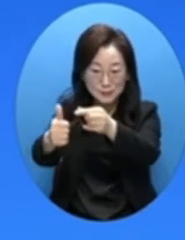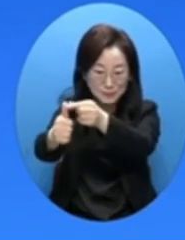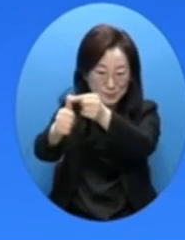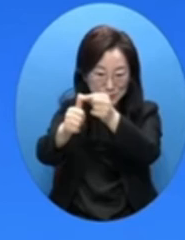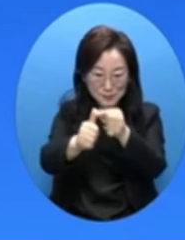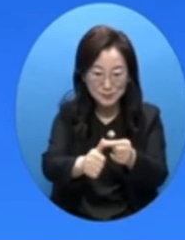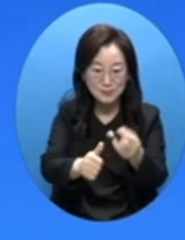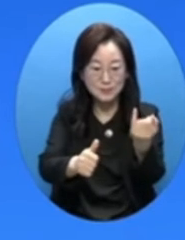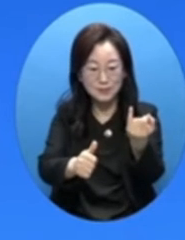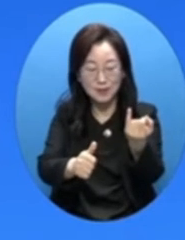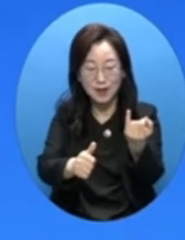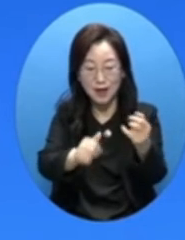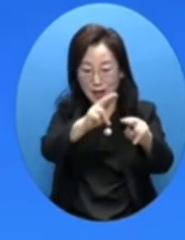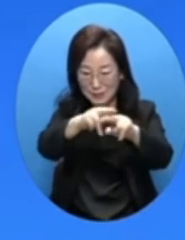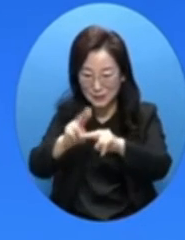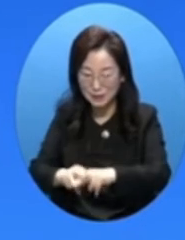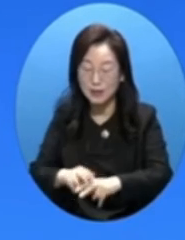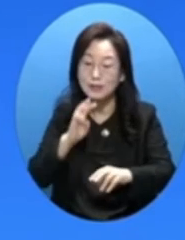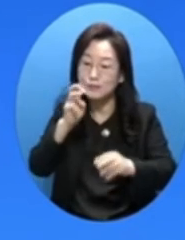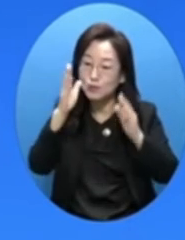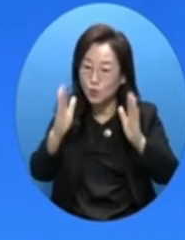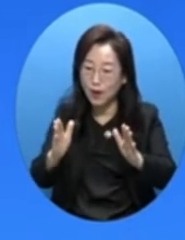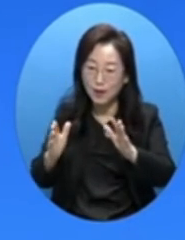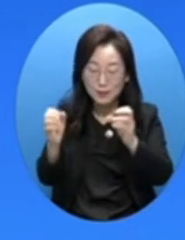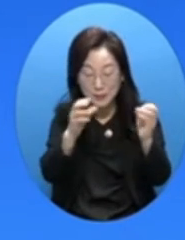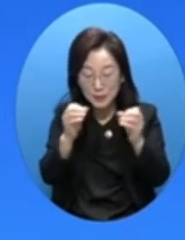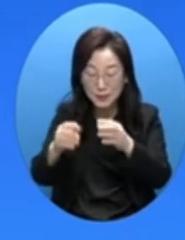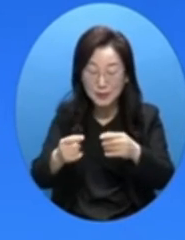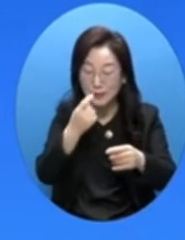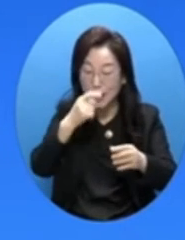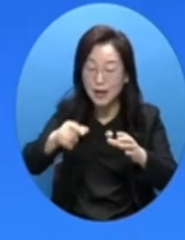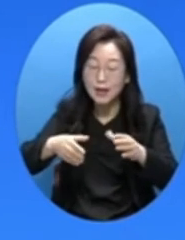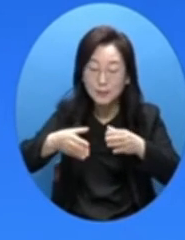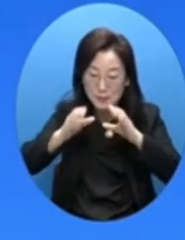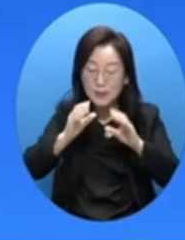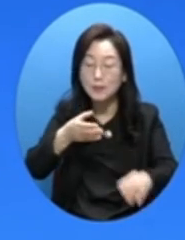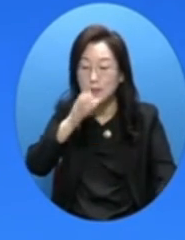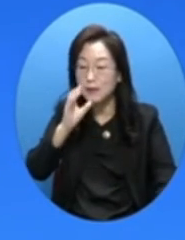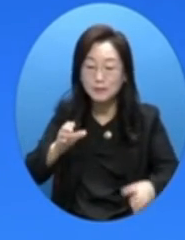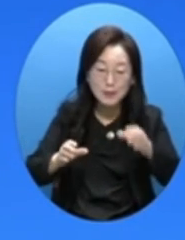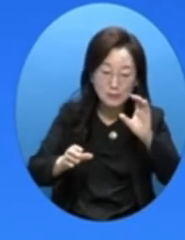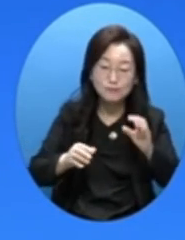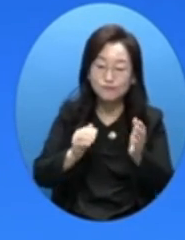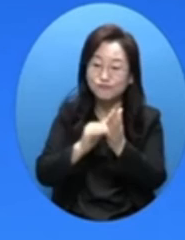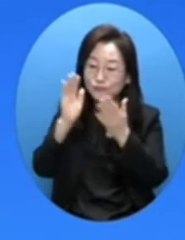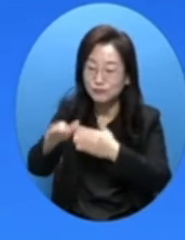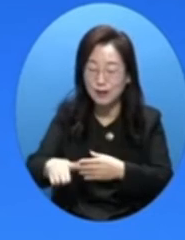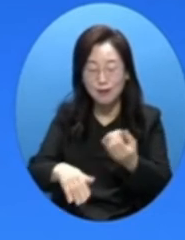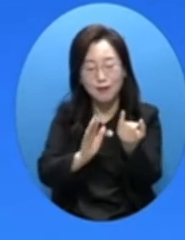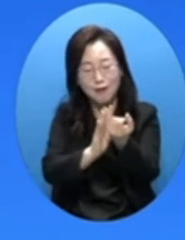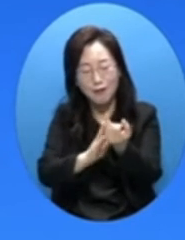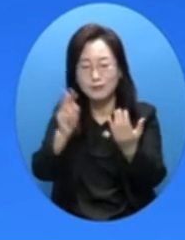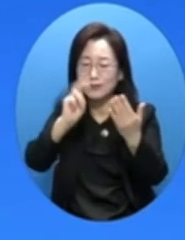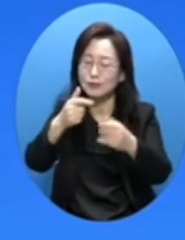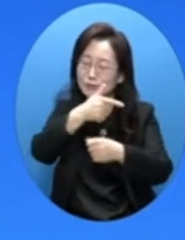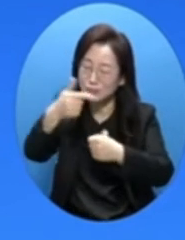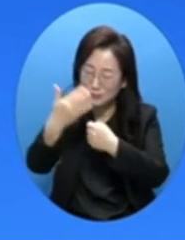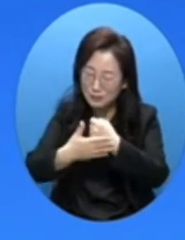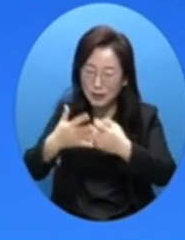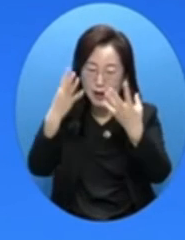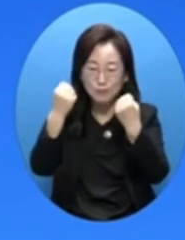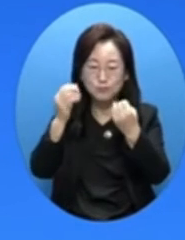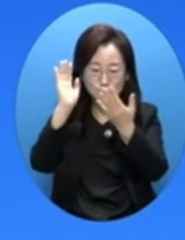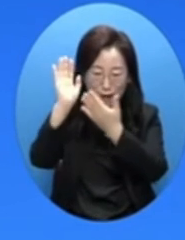앉아서 한 30분 동안 같이 얘기를 나누고 차 한잔 마시고, 선생님 찬송에 계속 은혜 받고 있습니다. 앞으로도 많은